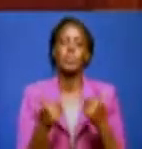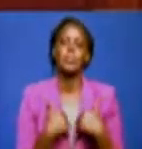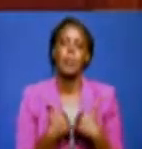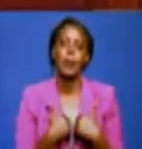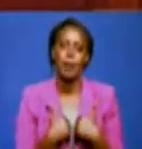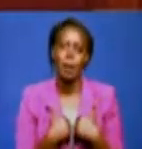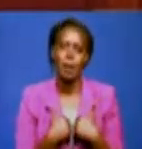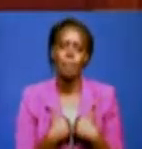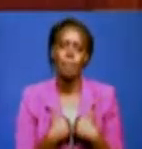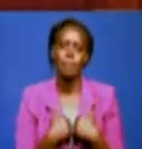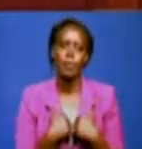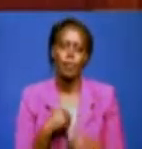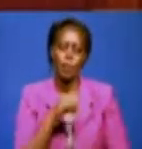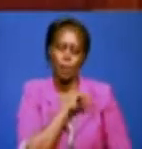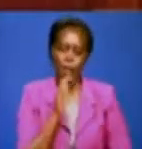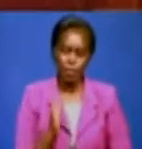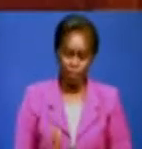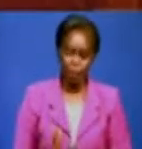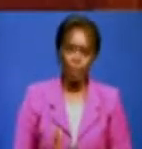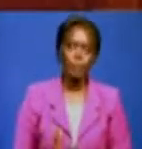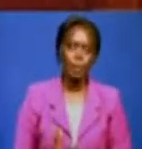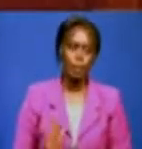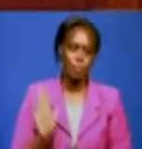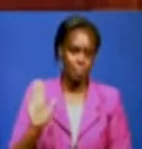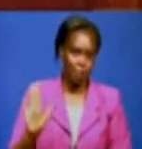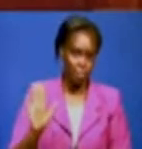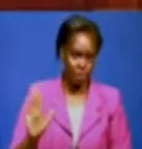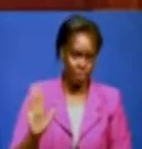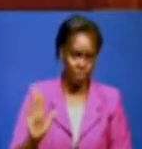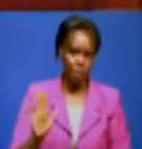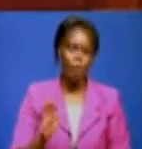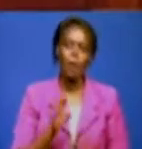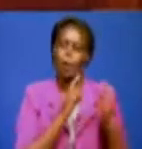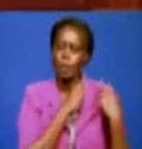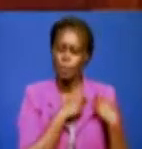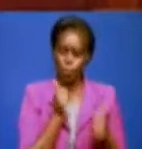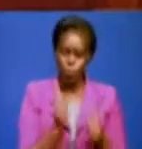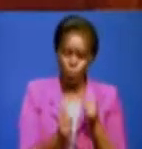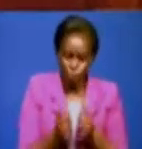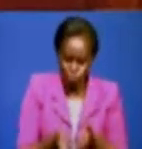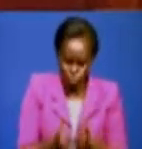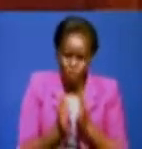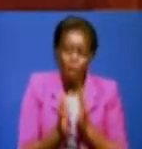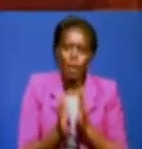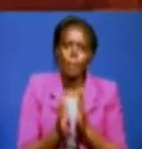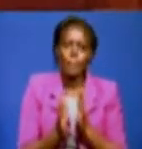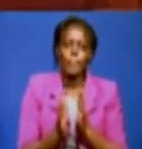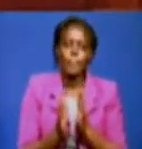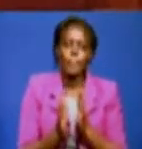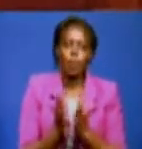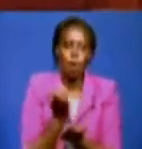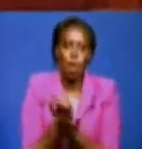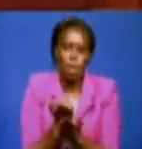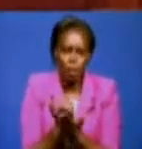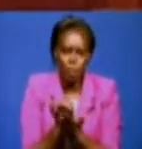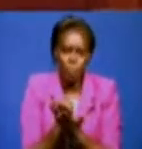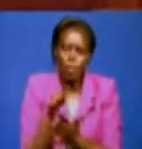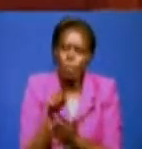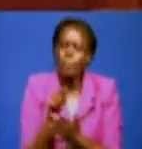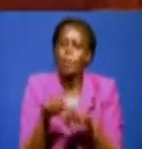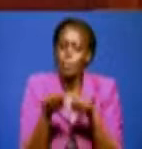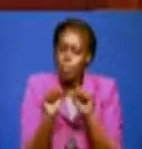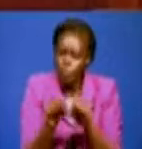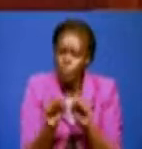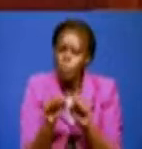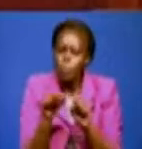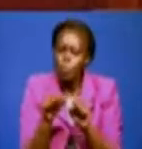wale maseneta ambao tutakuwa tumechagua ni njia gani ama ni mwelekeo gani, na kuangalia zile